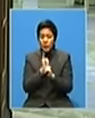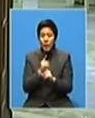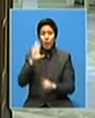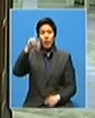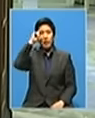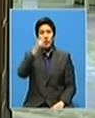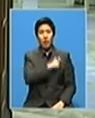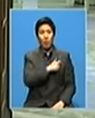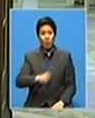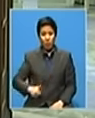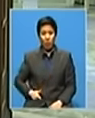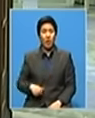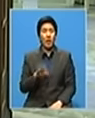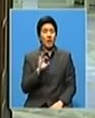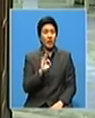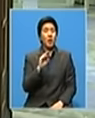อีก